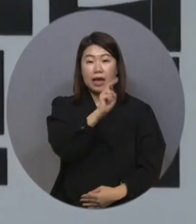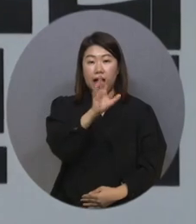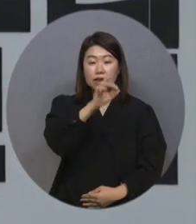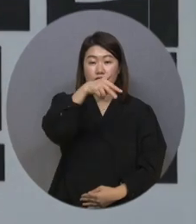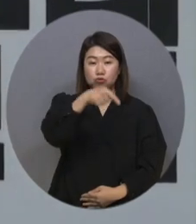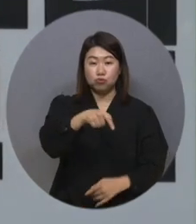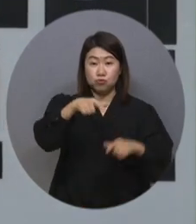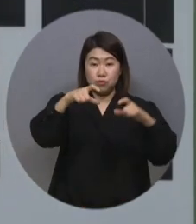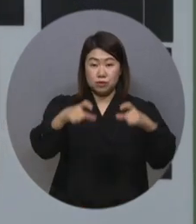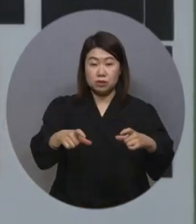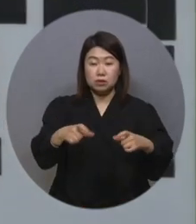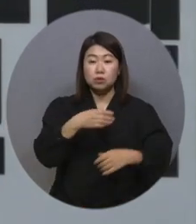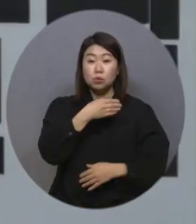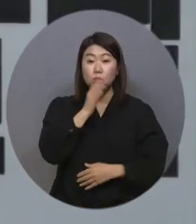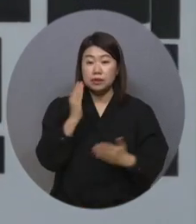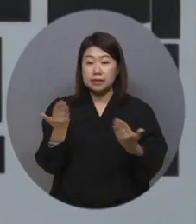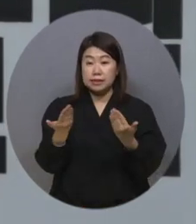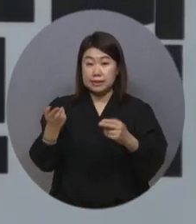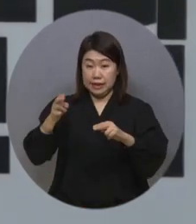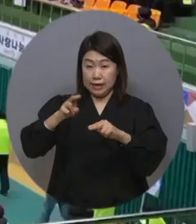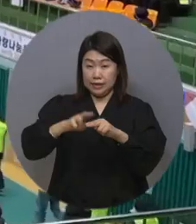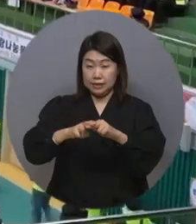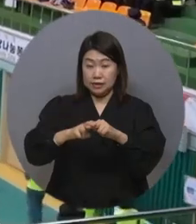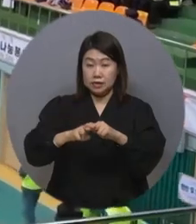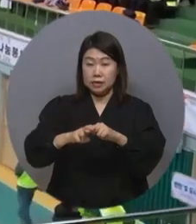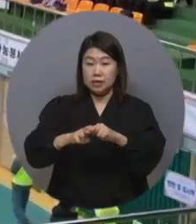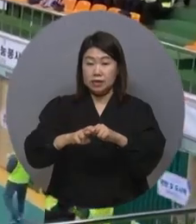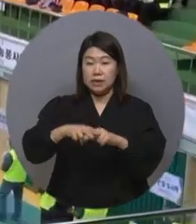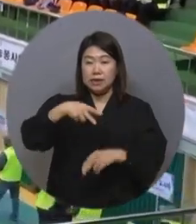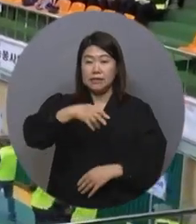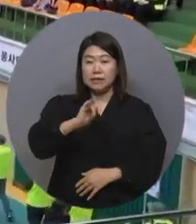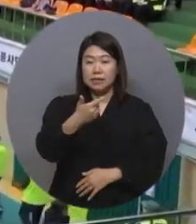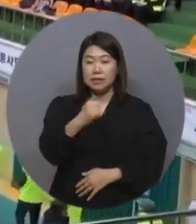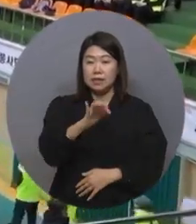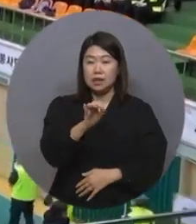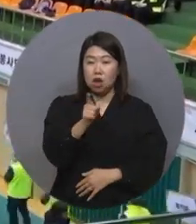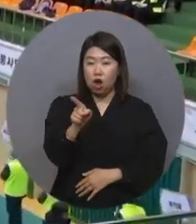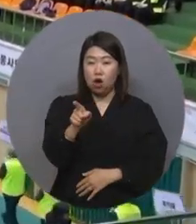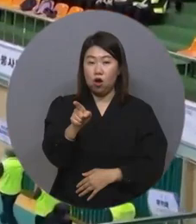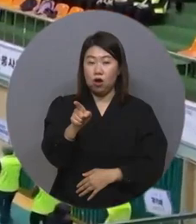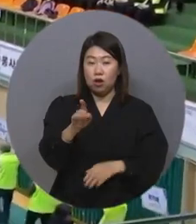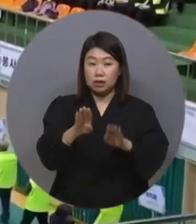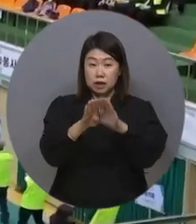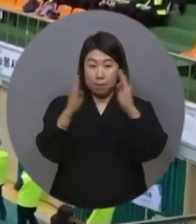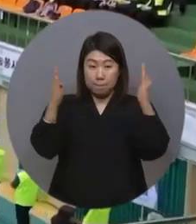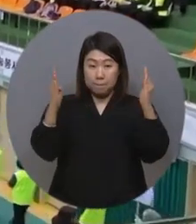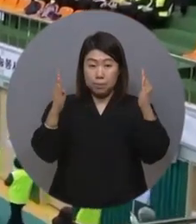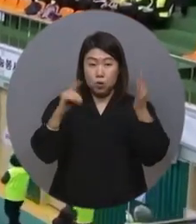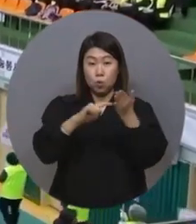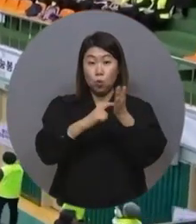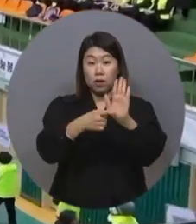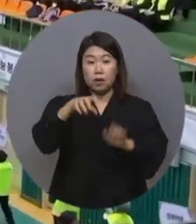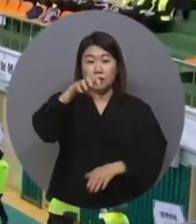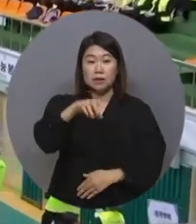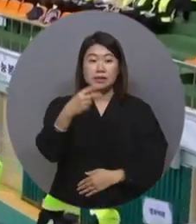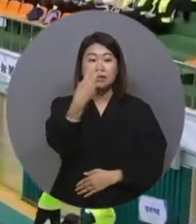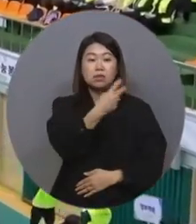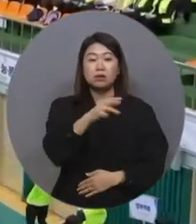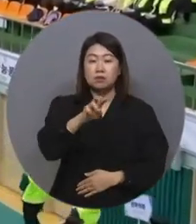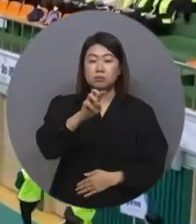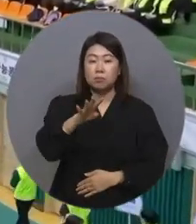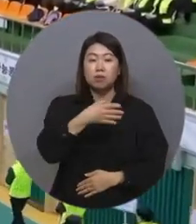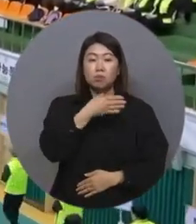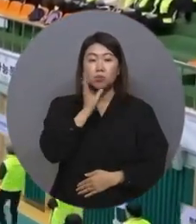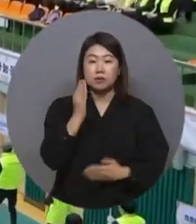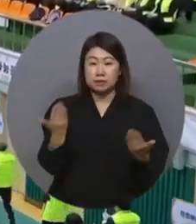일자리 전담기관 양주 시니어 클럽이 지난 2일 양주 문화예술회관 대공연장에서 2023 노인